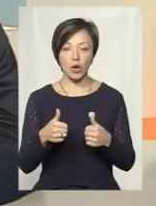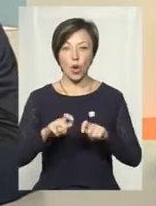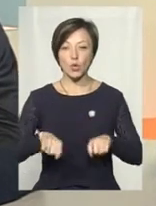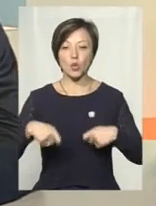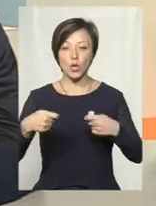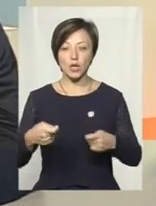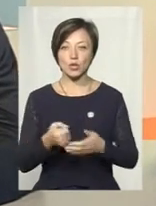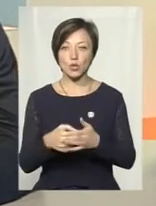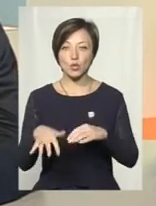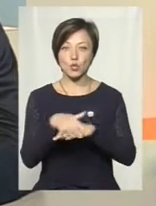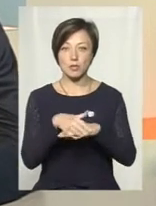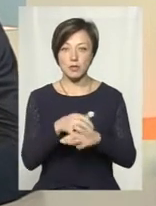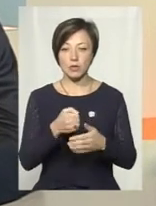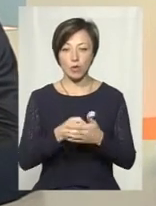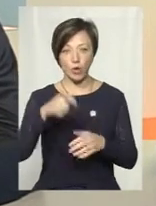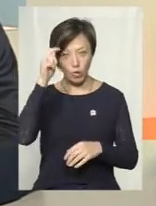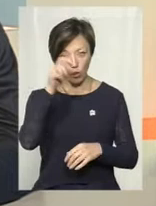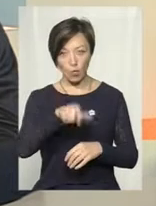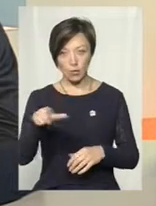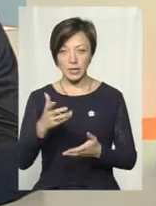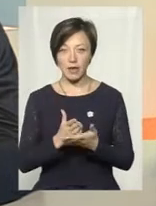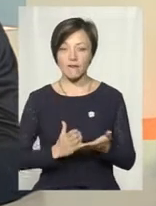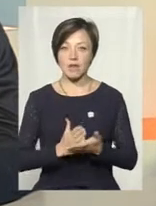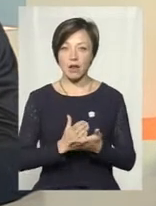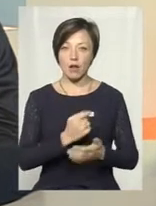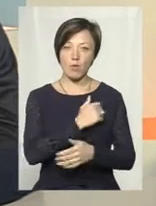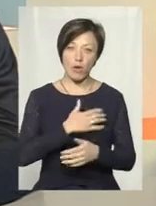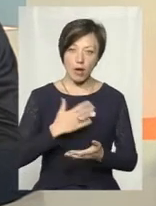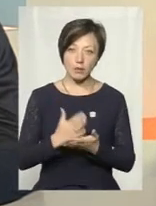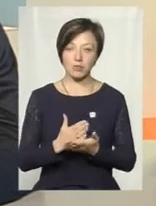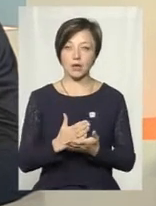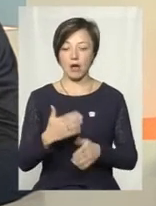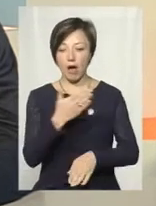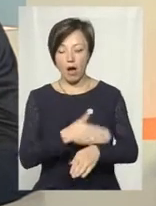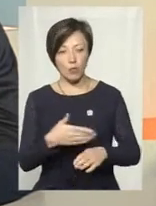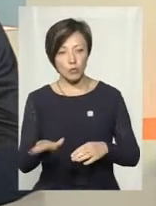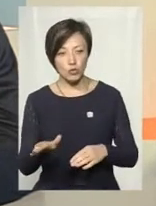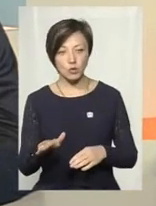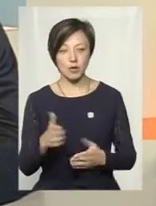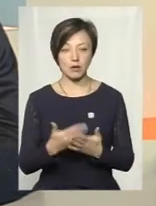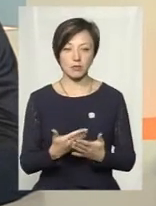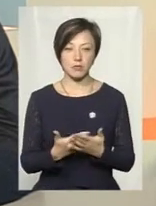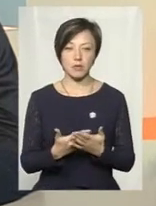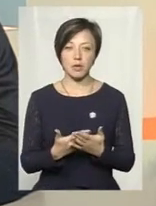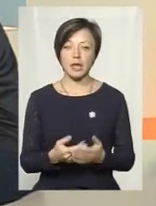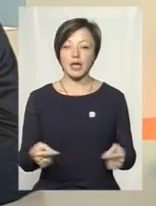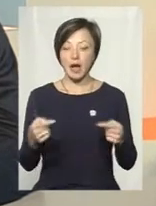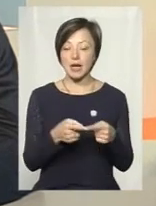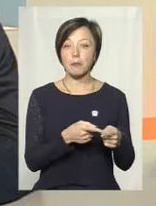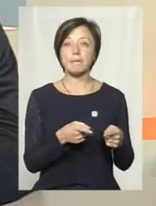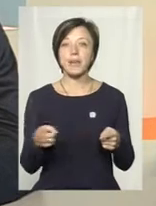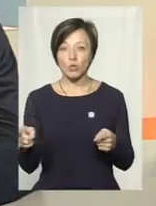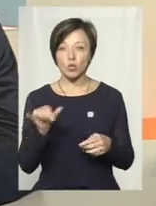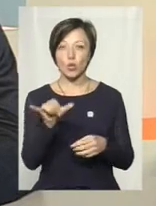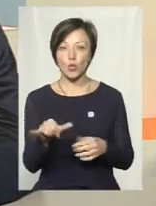до суспільства і донести до хлопців, до тих, які є ветеранами, які є пораненими, які є ампутантами, що ото якраз період, що в